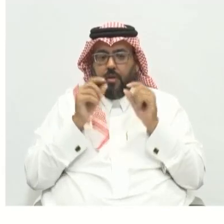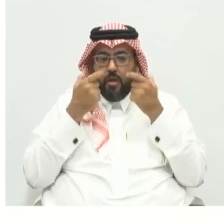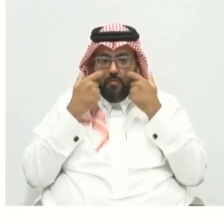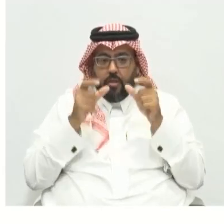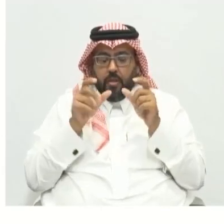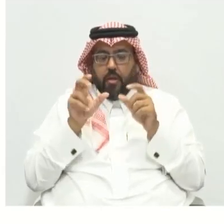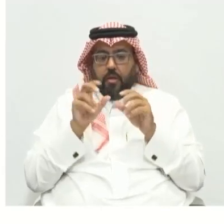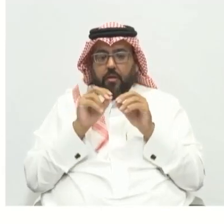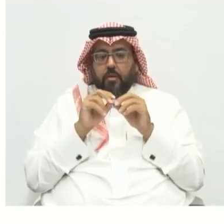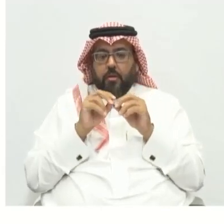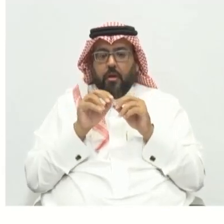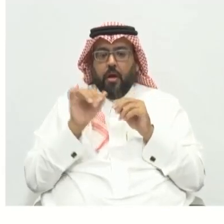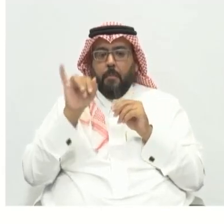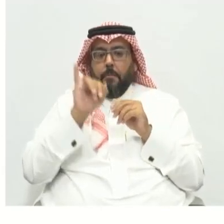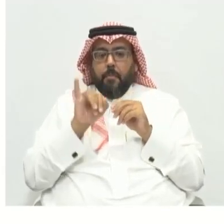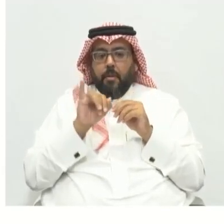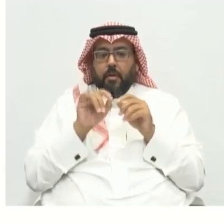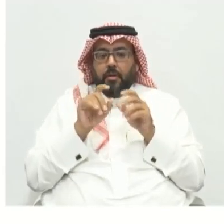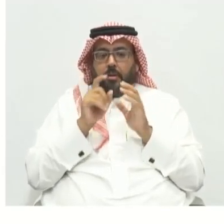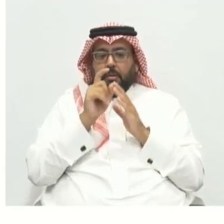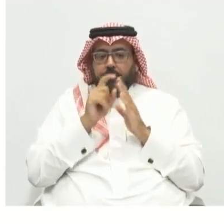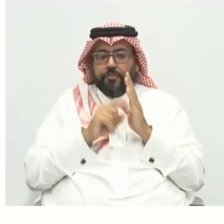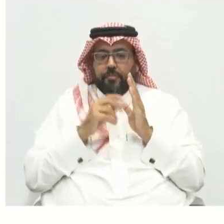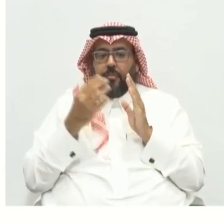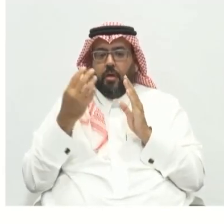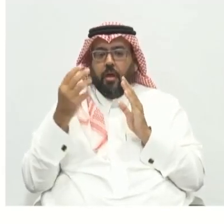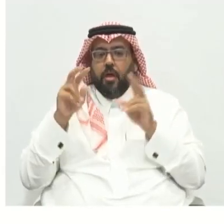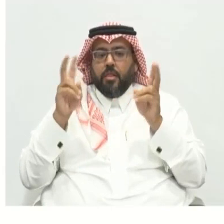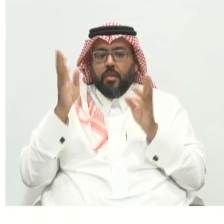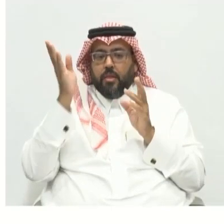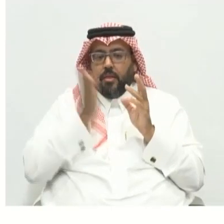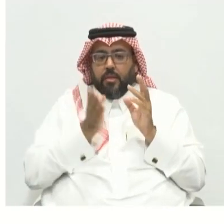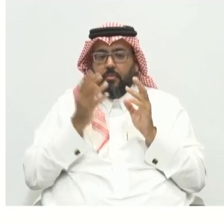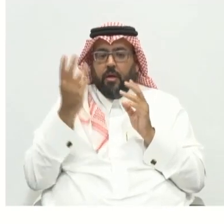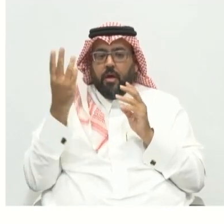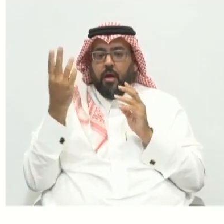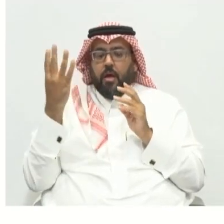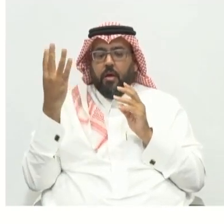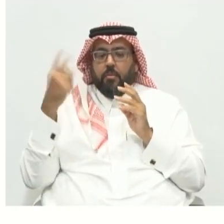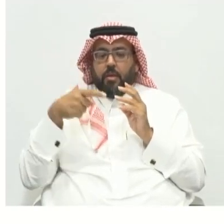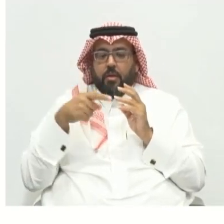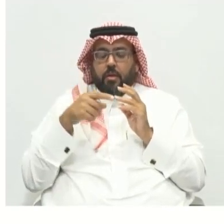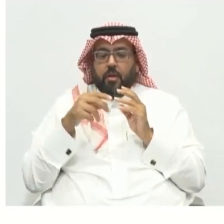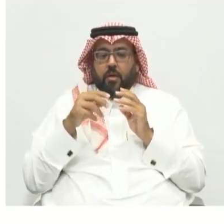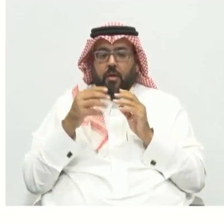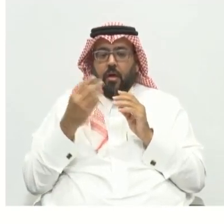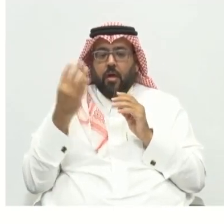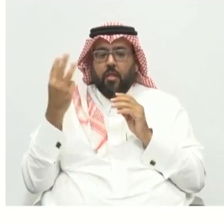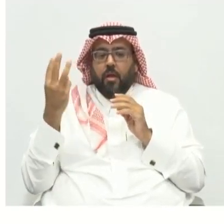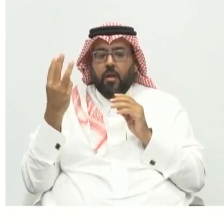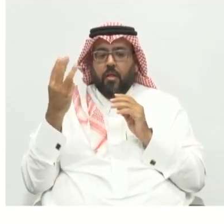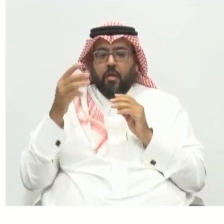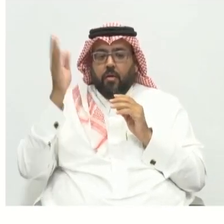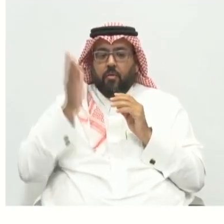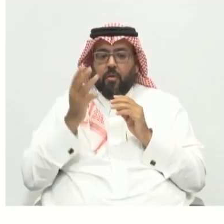بالمرسوم المالكي رقم ميم تقسم 14 وتاريخ 3/2 1436 على ان الطفل كل